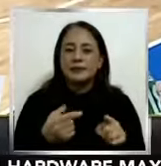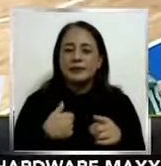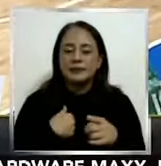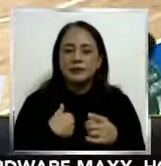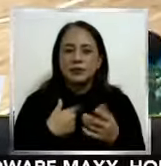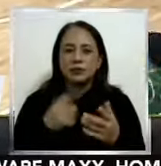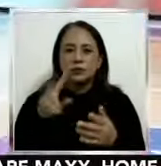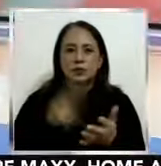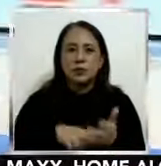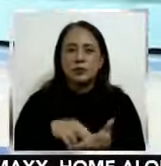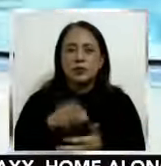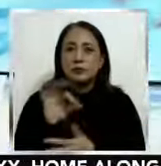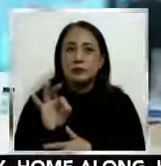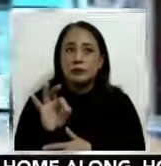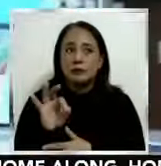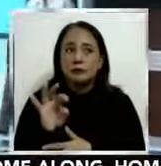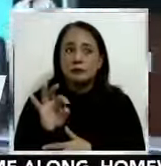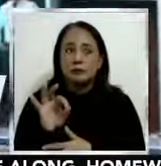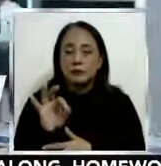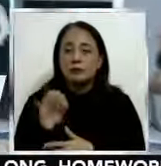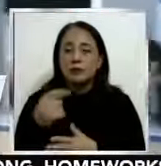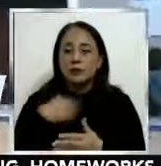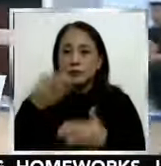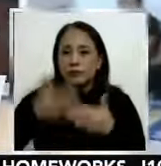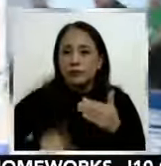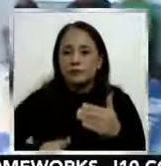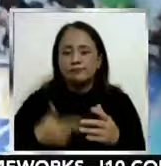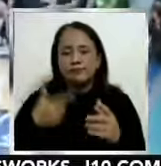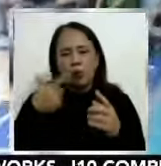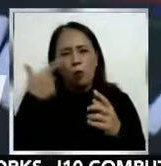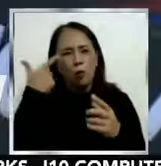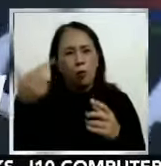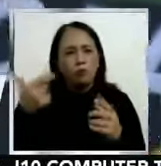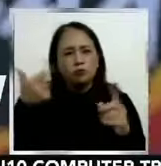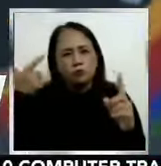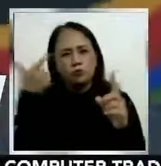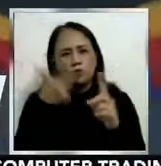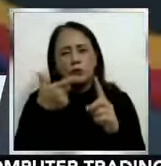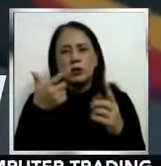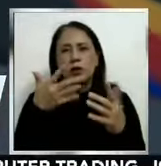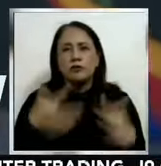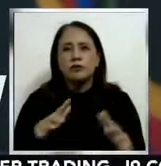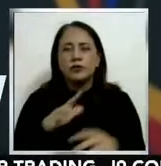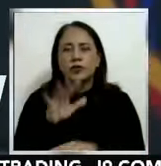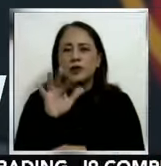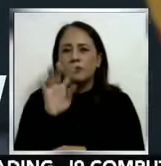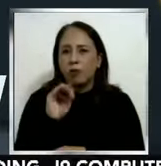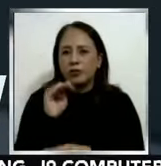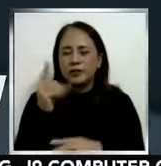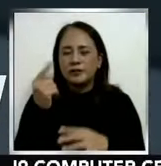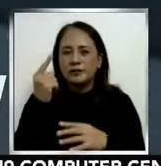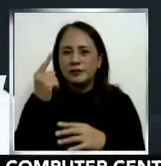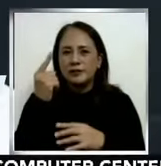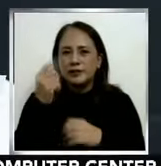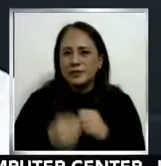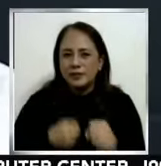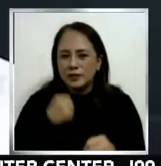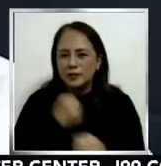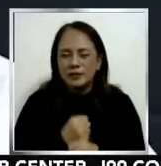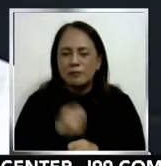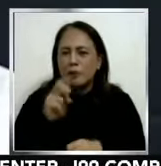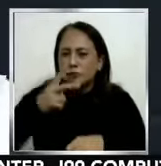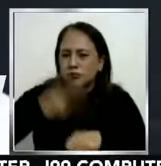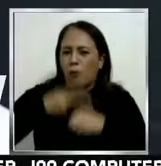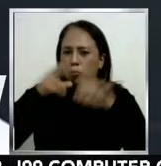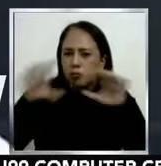huling nakapag-finals. Ginto ang target makalipas ang halos 14 na taon. Kailangan dumoble effort pa, dumoble